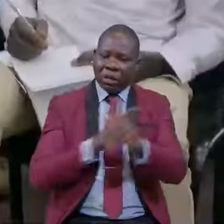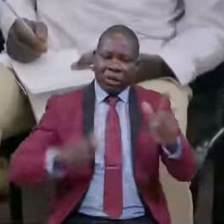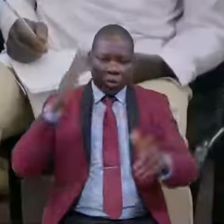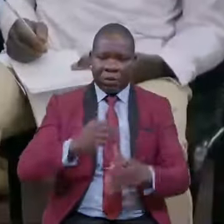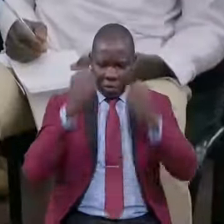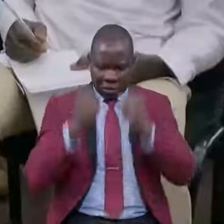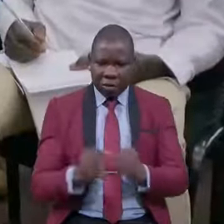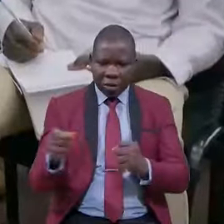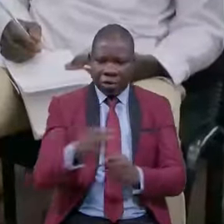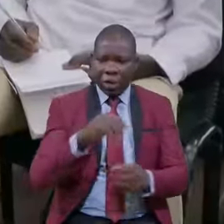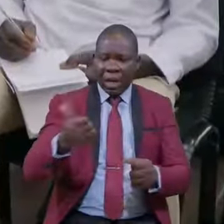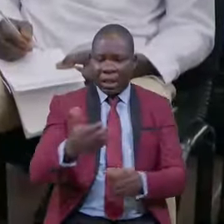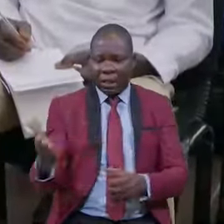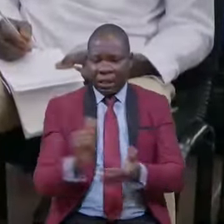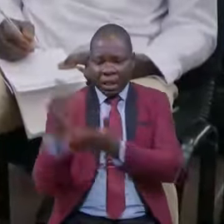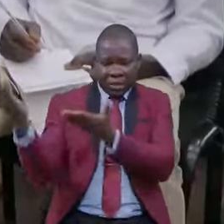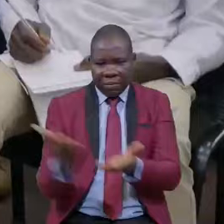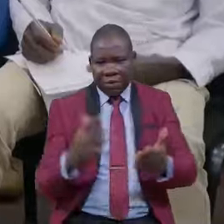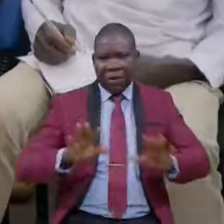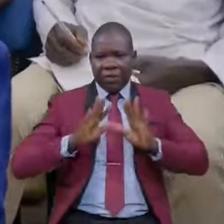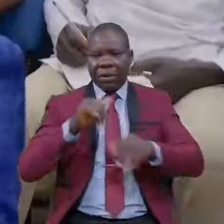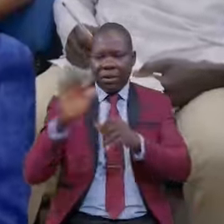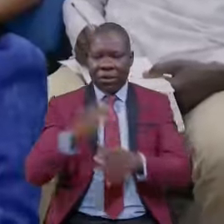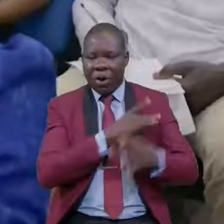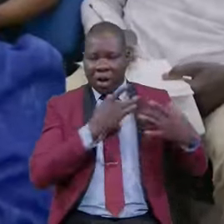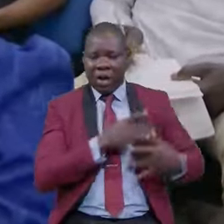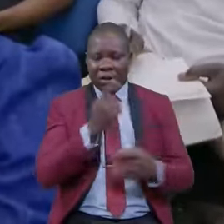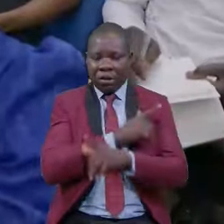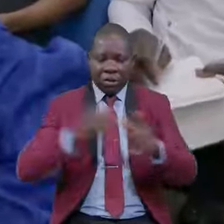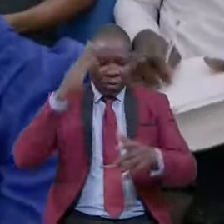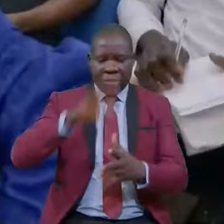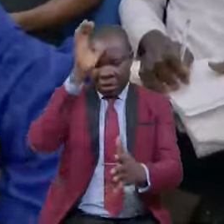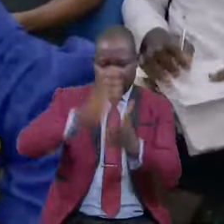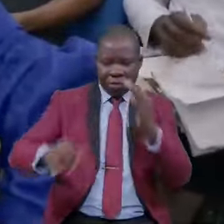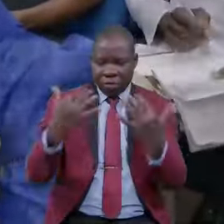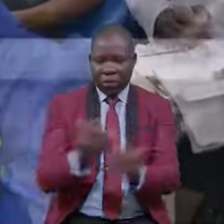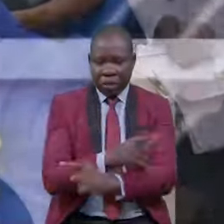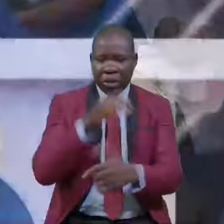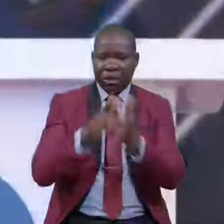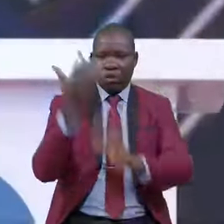cela aujourd'hui. Deuxième point maintenant. Deuxième point.